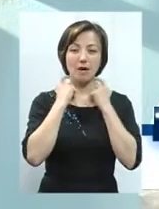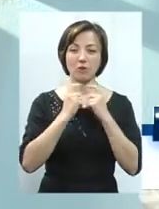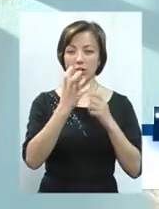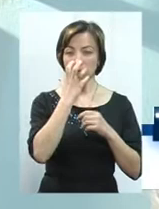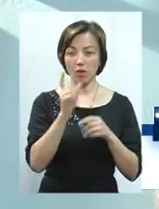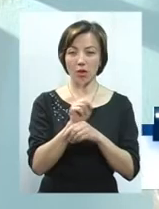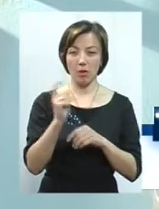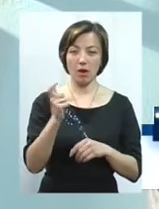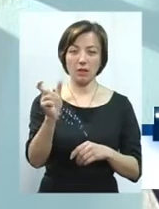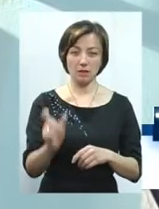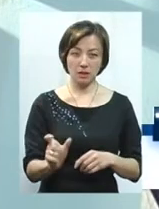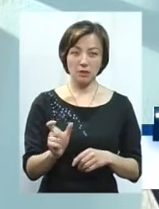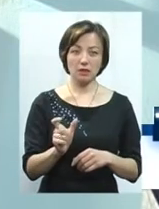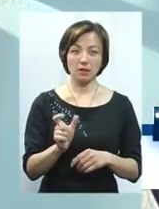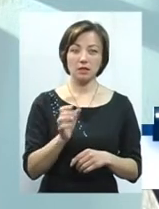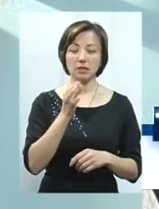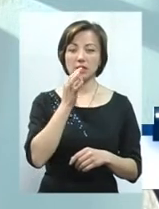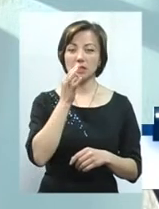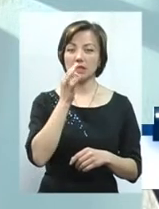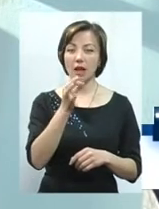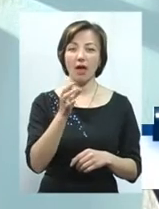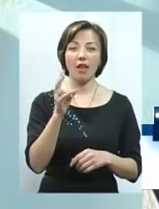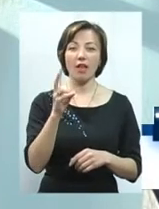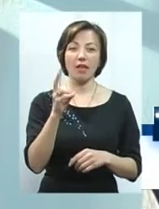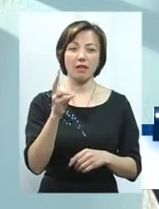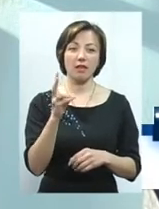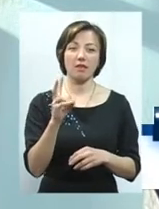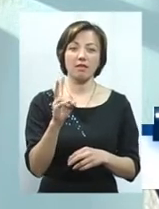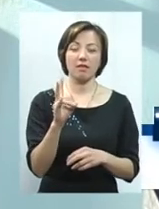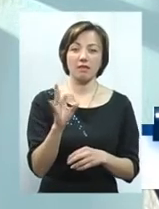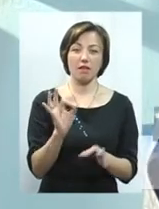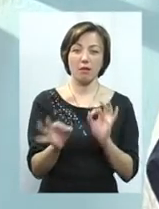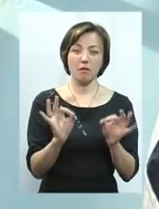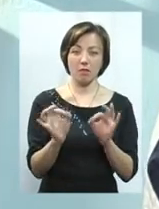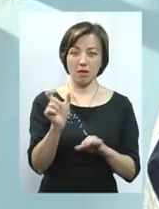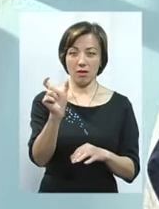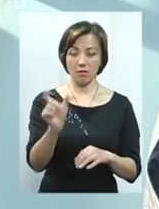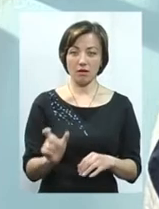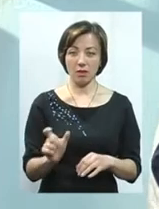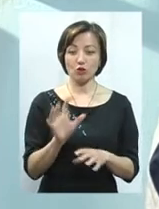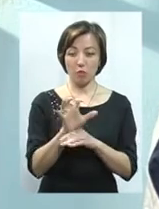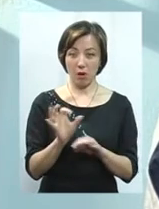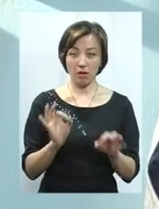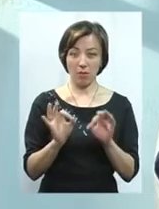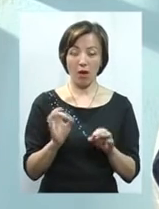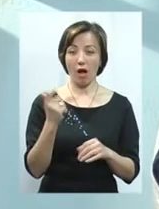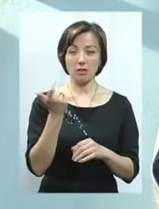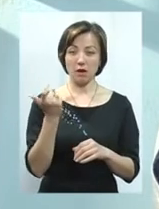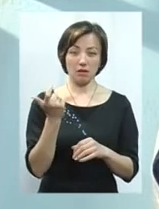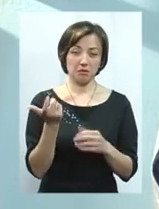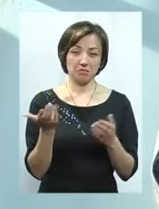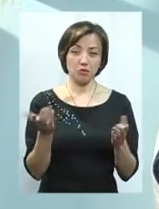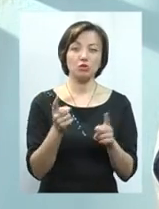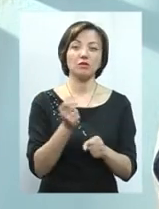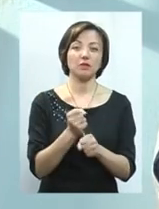хазяїн, чоловік сказав, неадекватний хазяїн йде, розумієте? Собака так? Адекватна. А хозяин неадекватный. Что